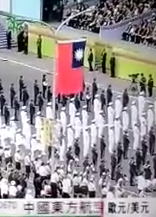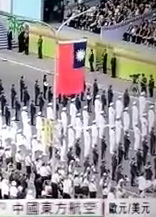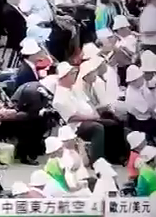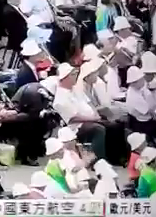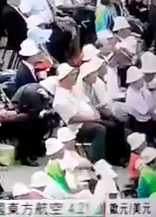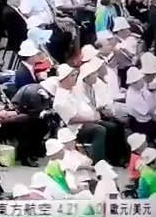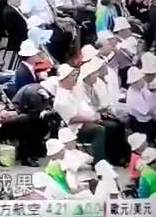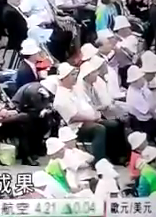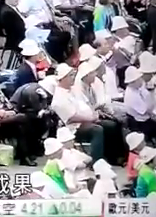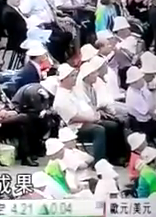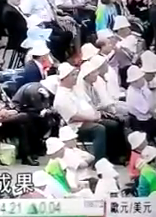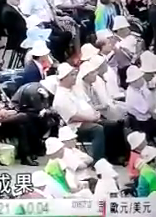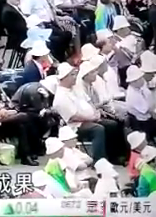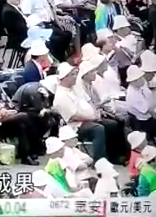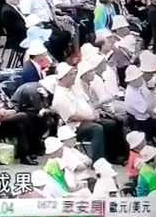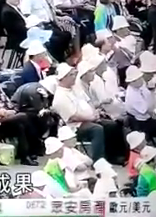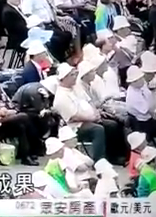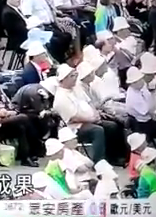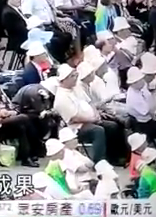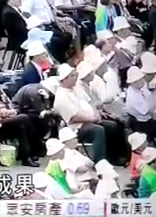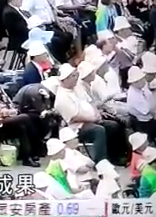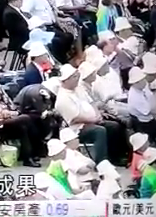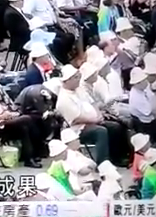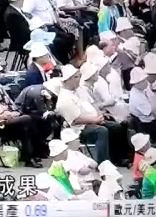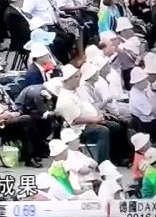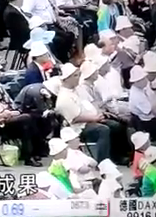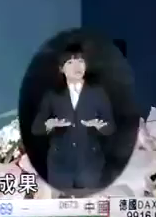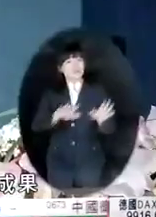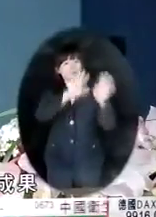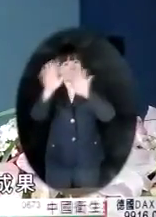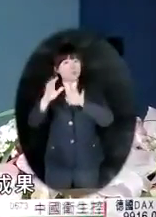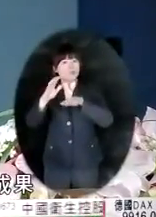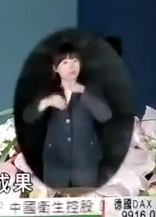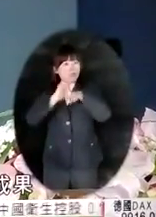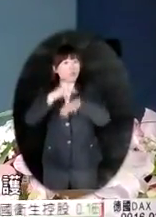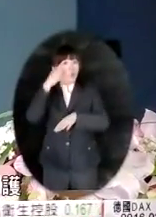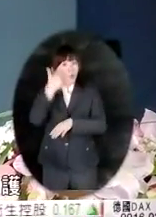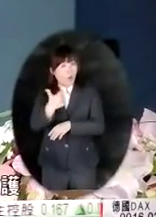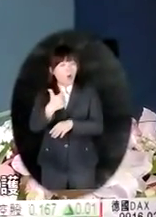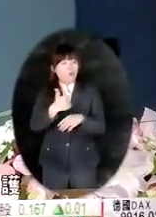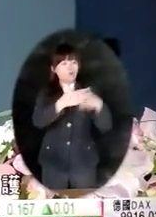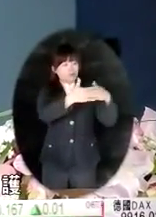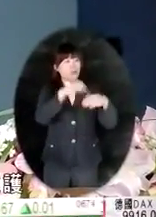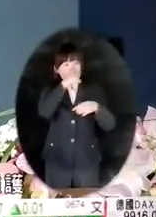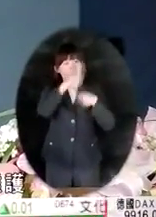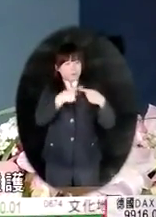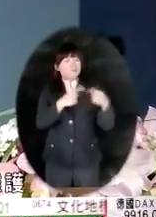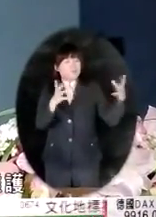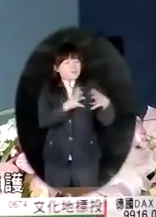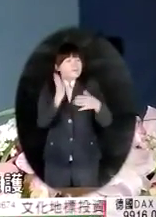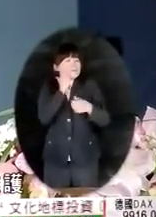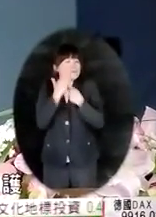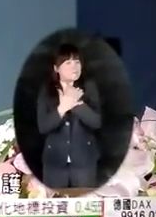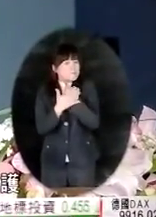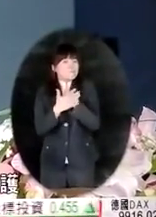流、协商所累积形成的现状，两岸都应该共同珍惜。